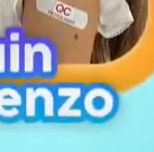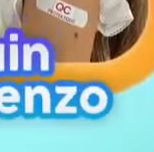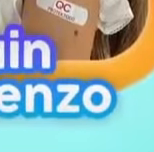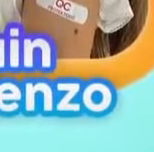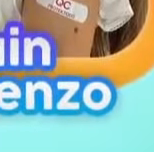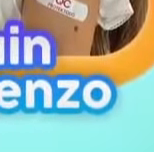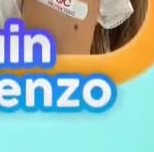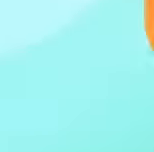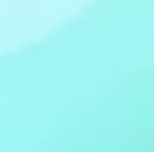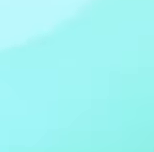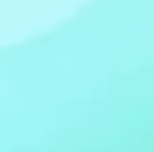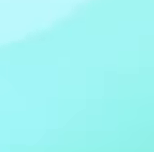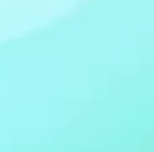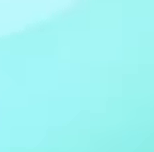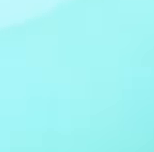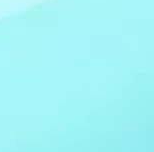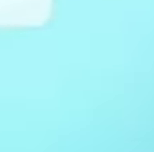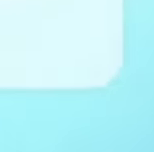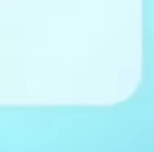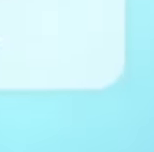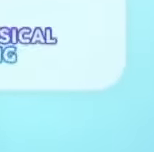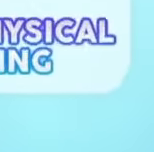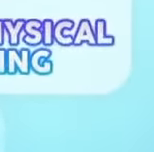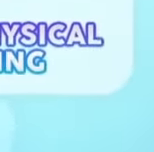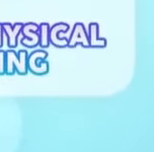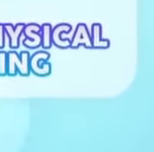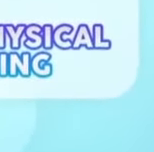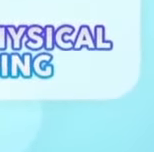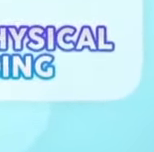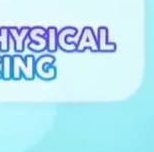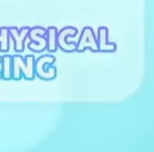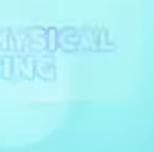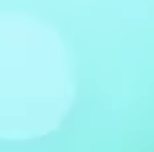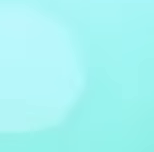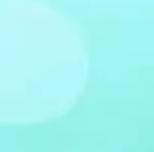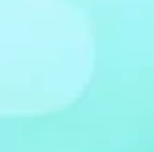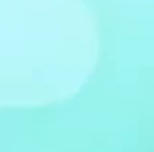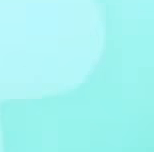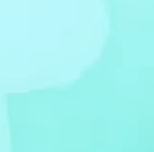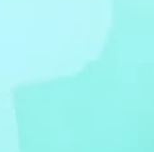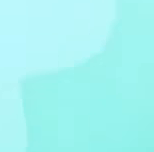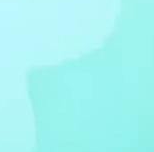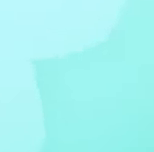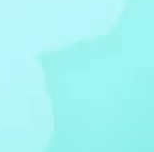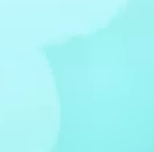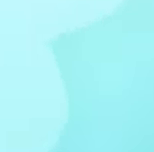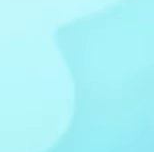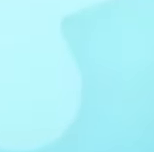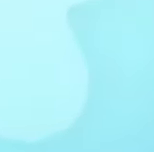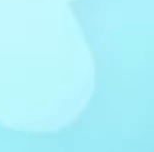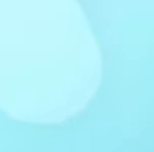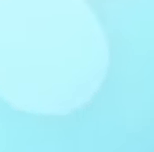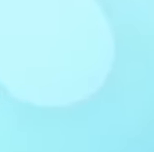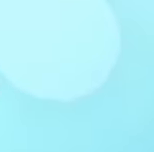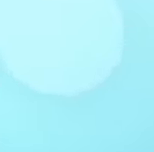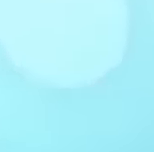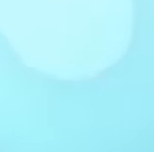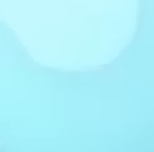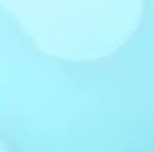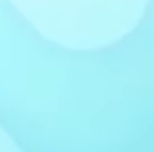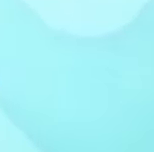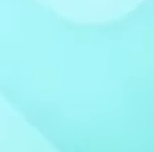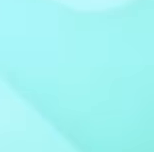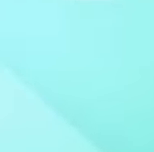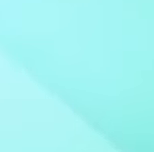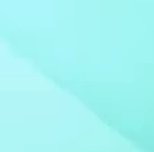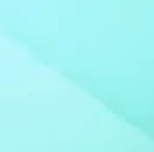huwag nang magpahuli. Always follow safety health protocols. Vaccines can save lives. Magpabakuna na